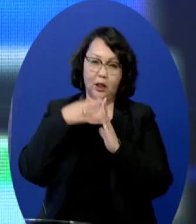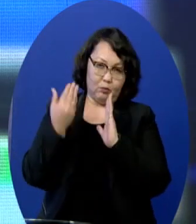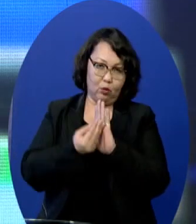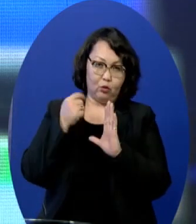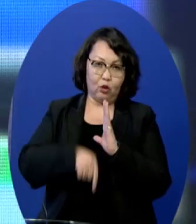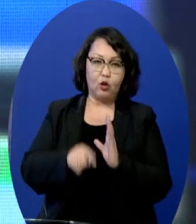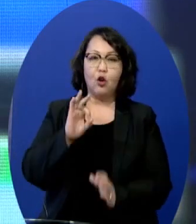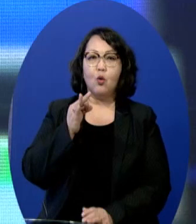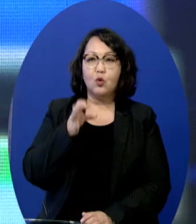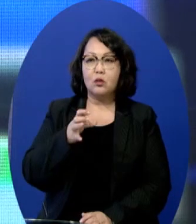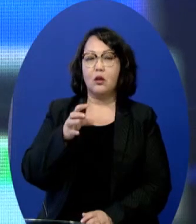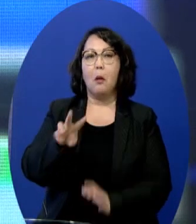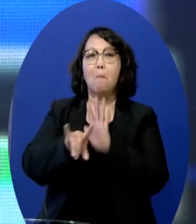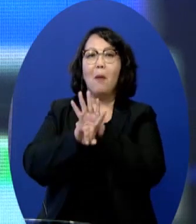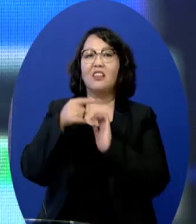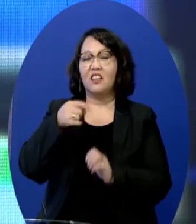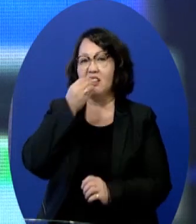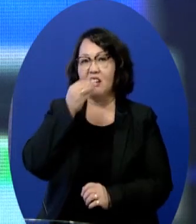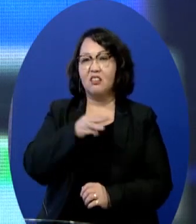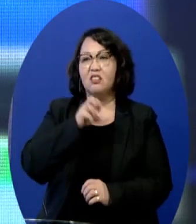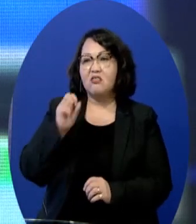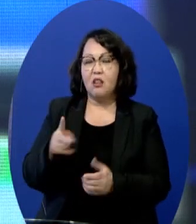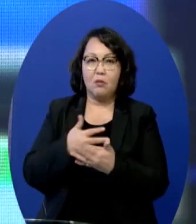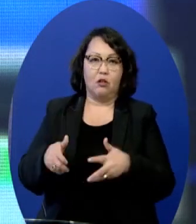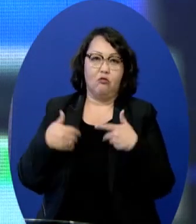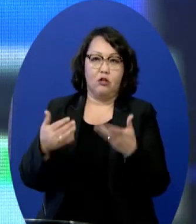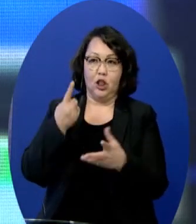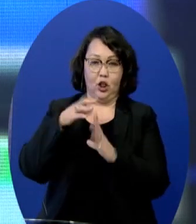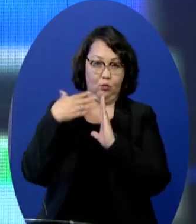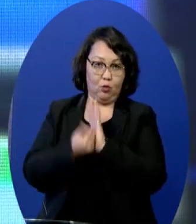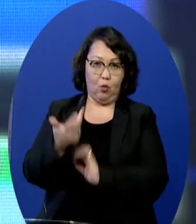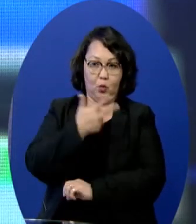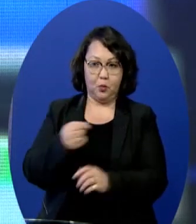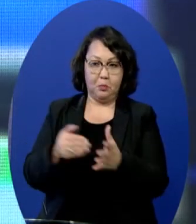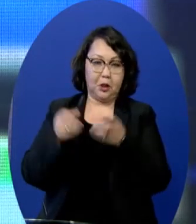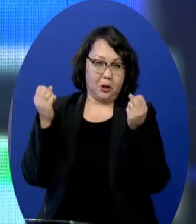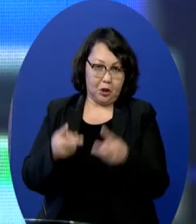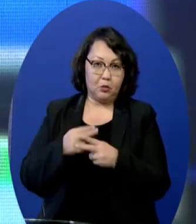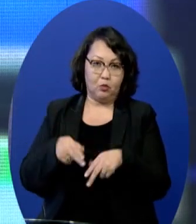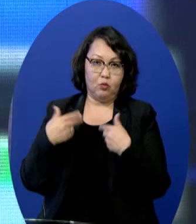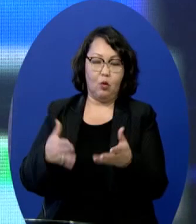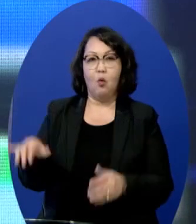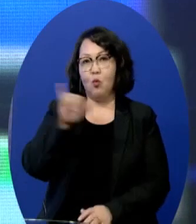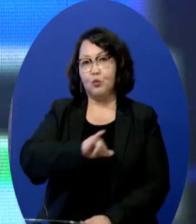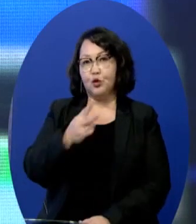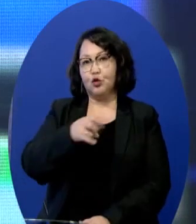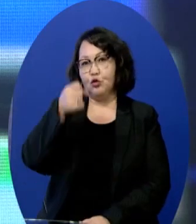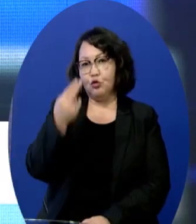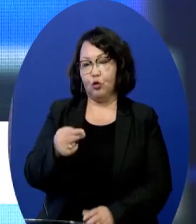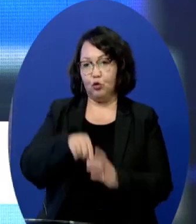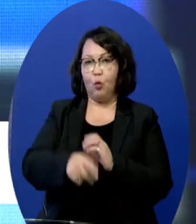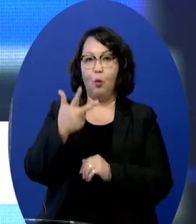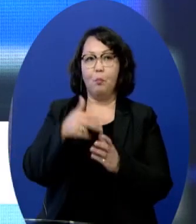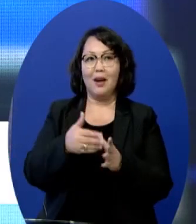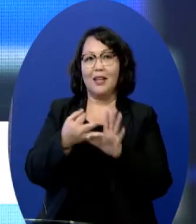өвс тэжээлийн тусламж очно. Нэг өрхөд 300 орчим мянган төгрөгийн туслалцаа үзүүлэх юм а. Мөн улсын нөөцөөс 3800 тонн